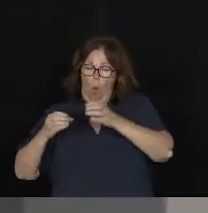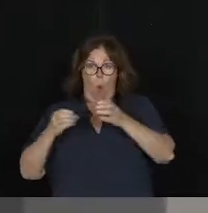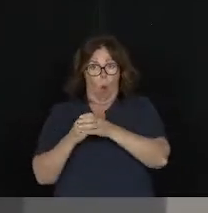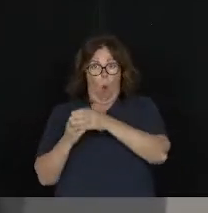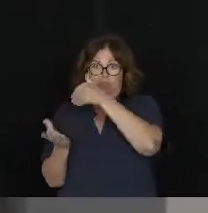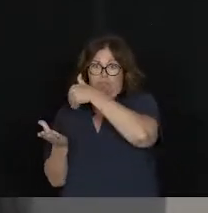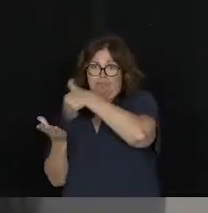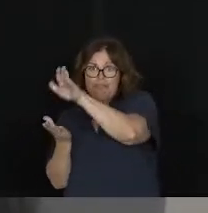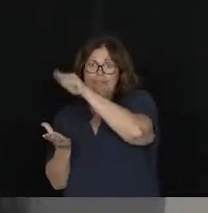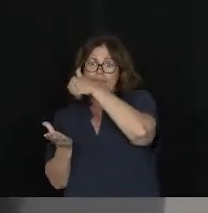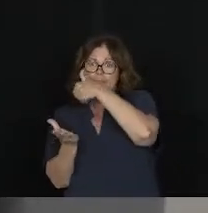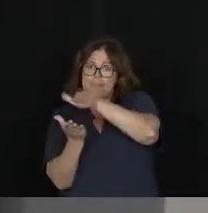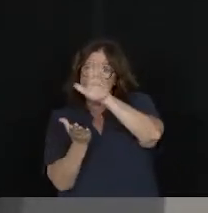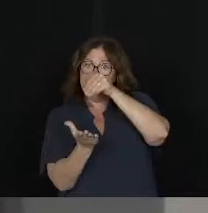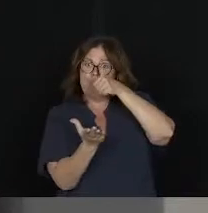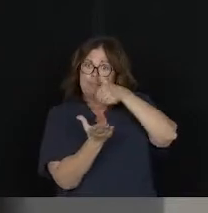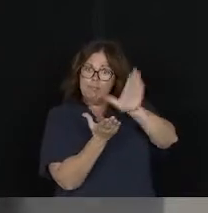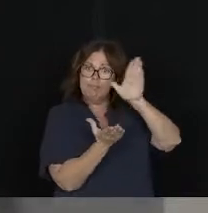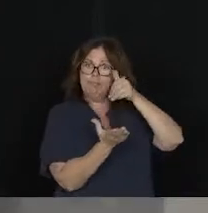renvoyés, et